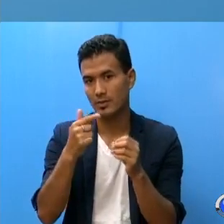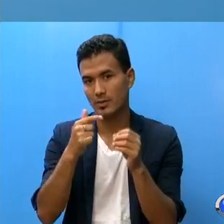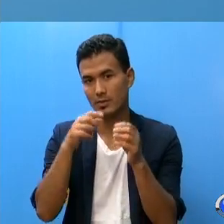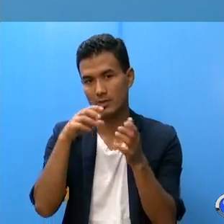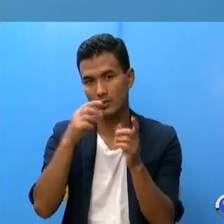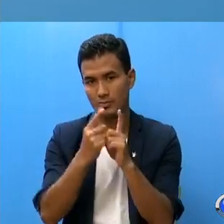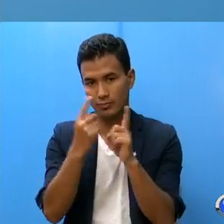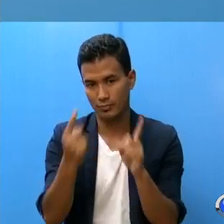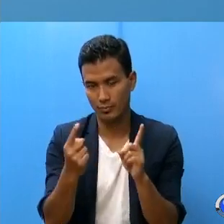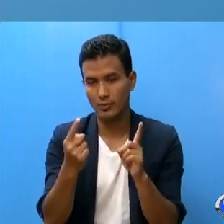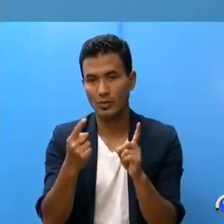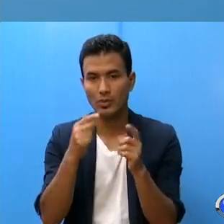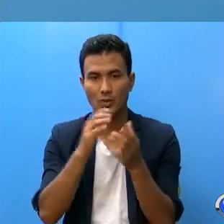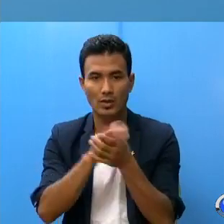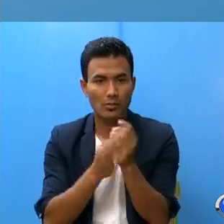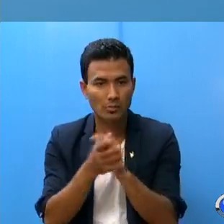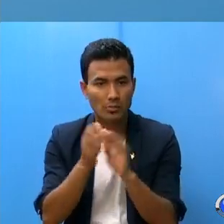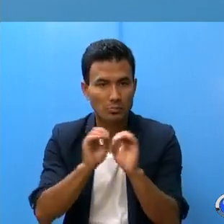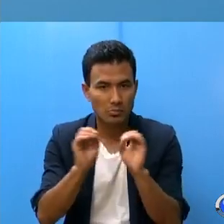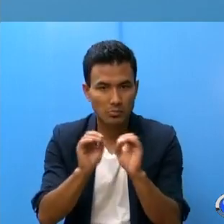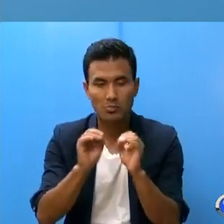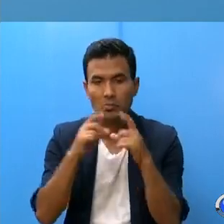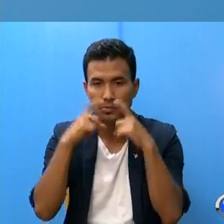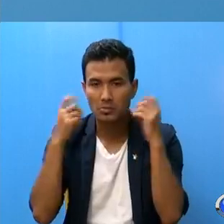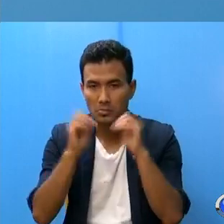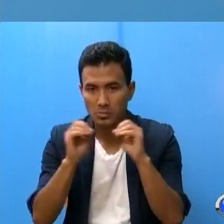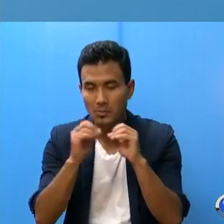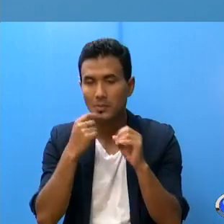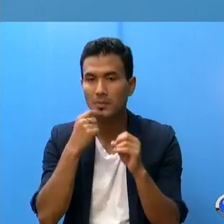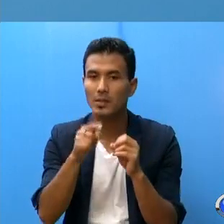हाथ पनी सर्षपाई नोगरेको इस तो कुरा आरू आरू चाहा वने चाहिए